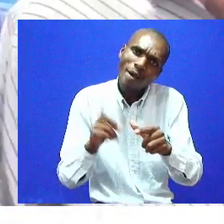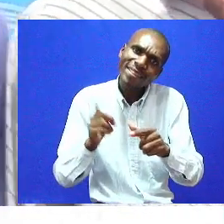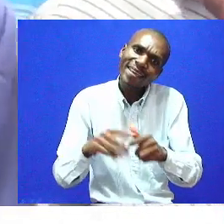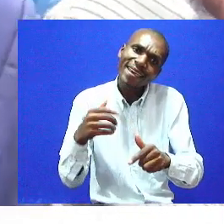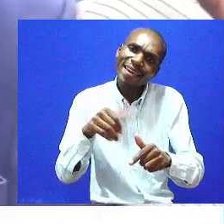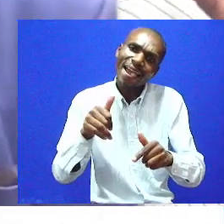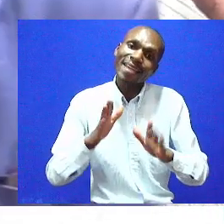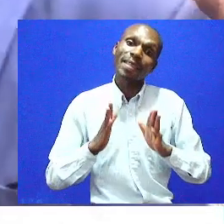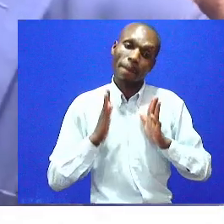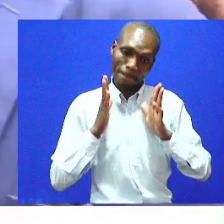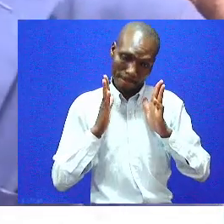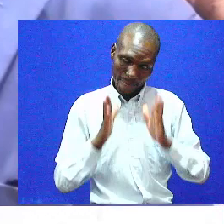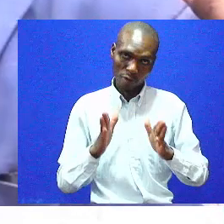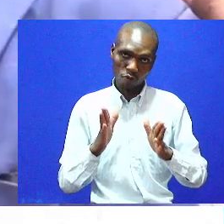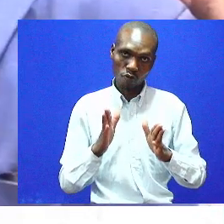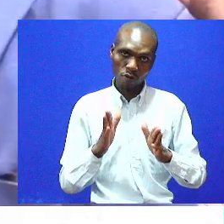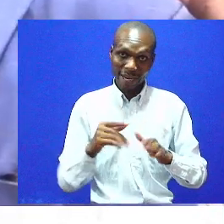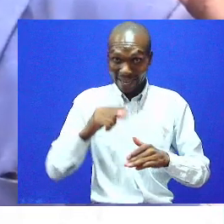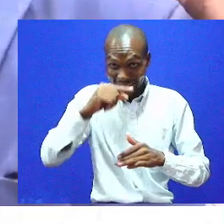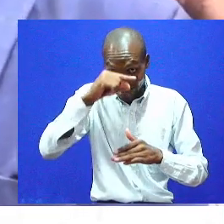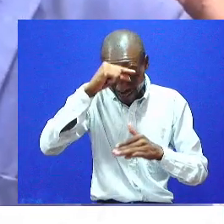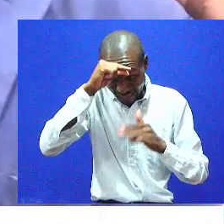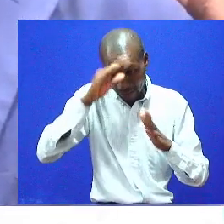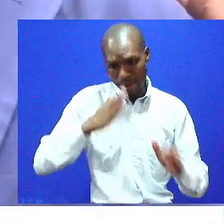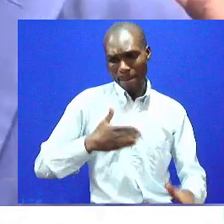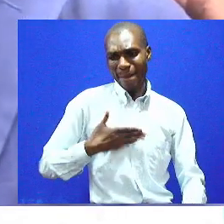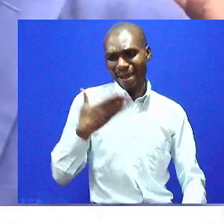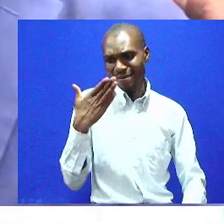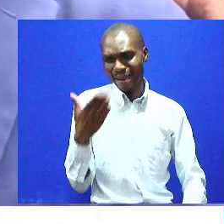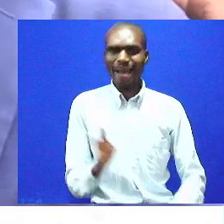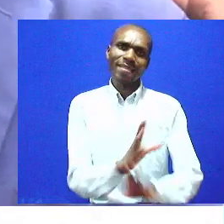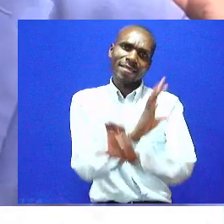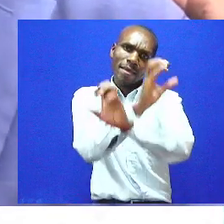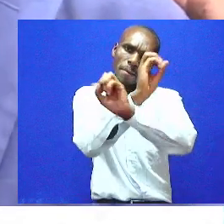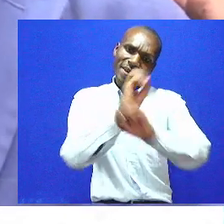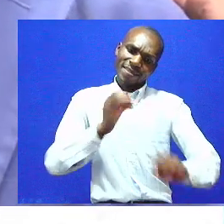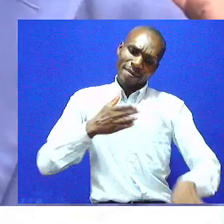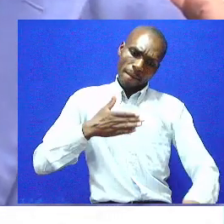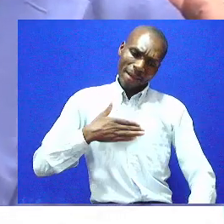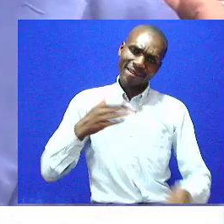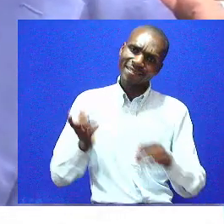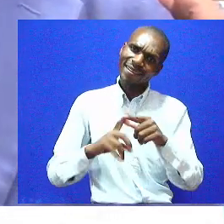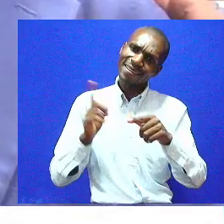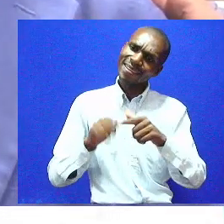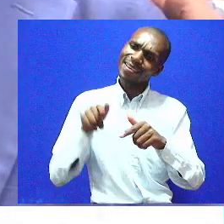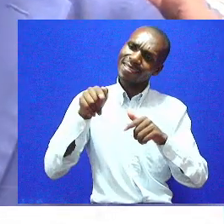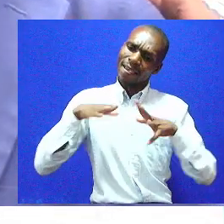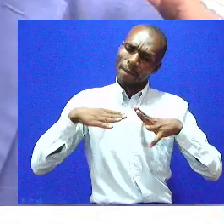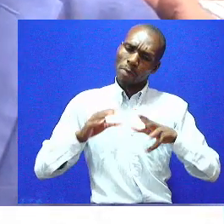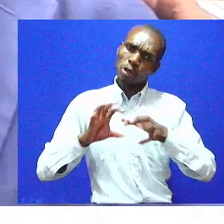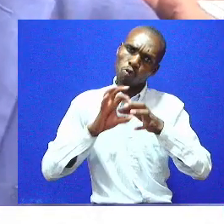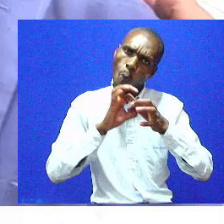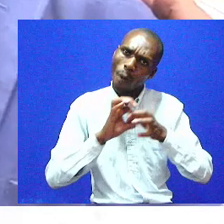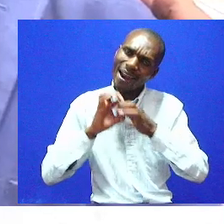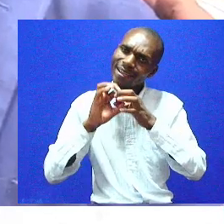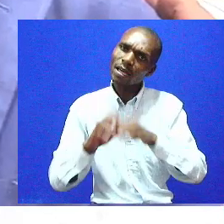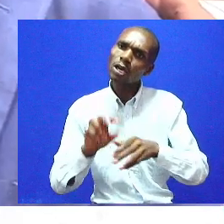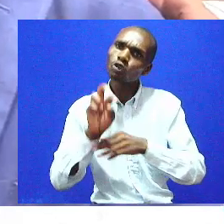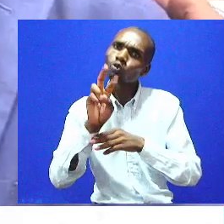yetu gavana wetu president wetu hao watu wasikane